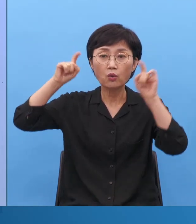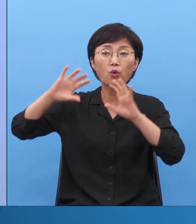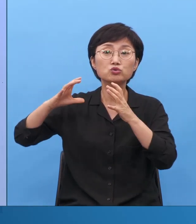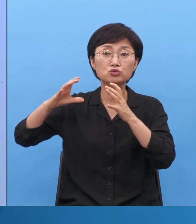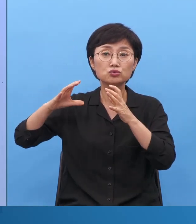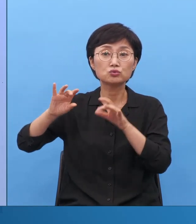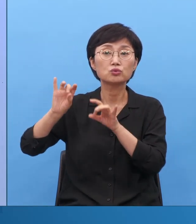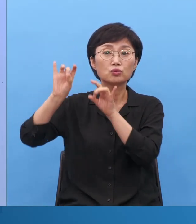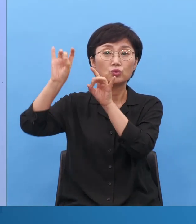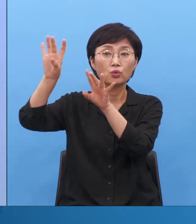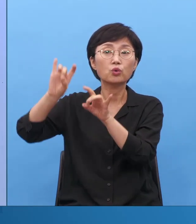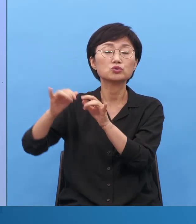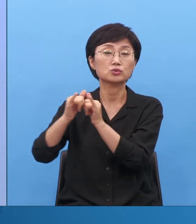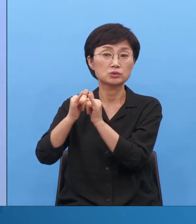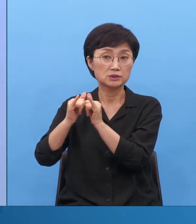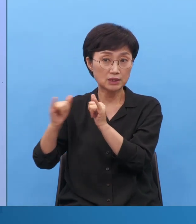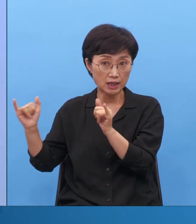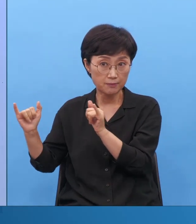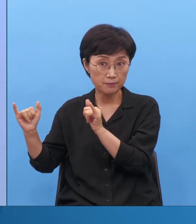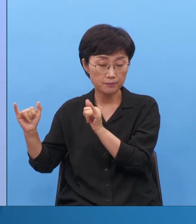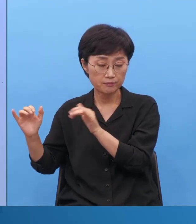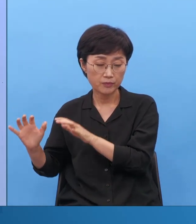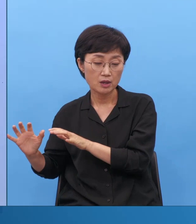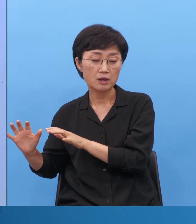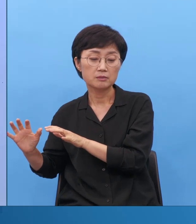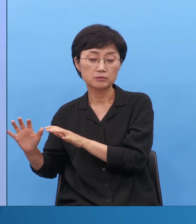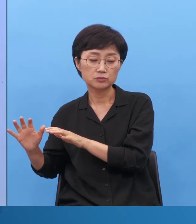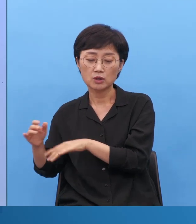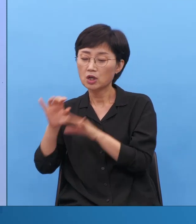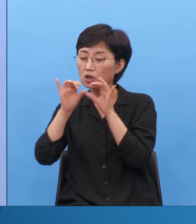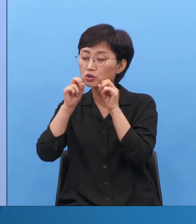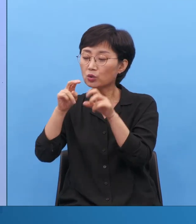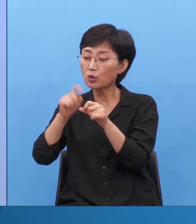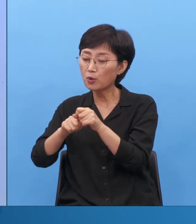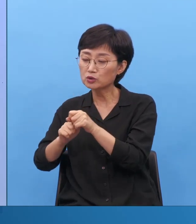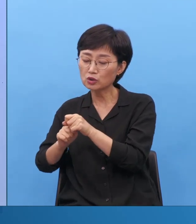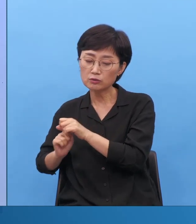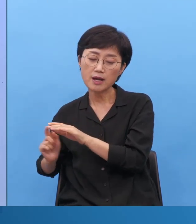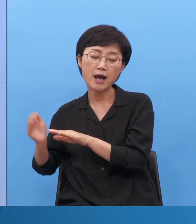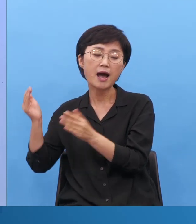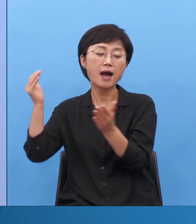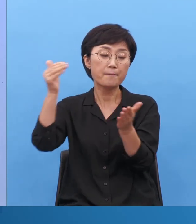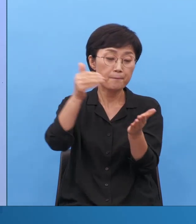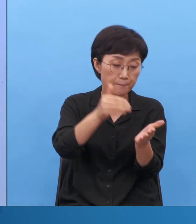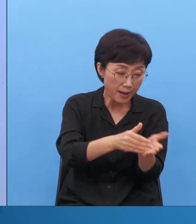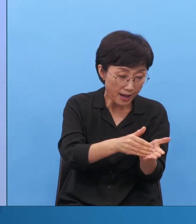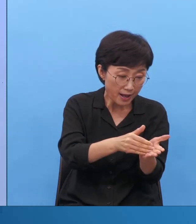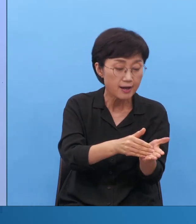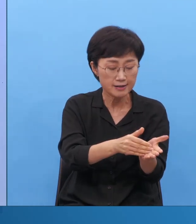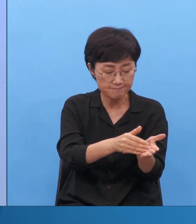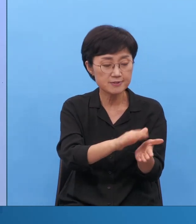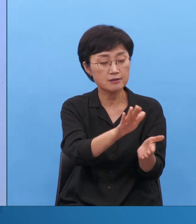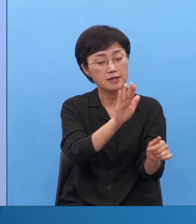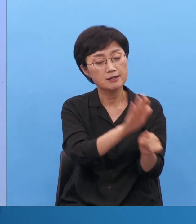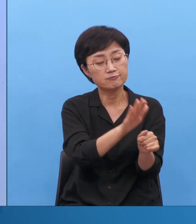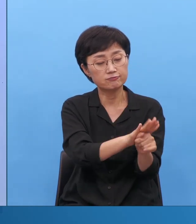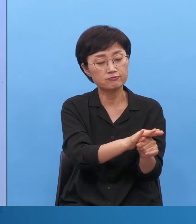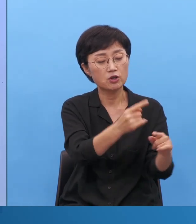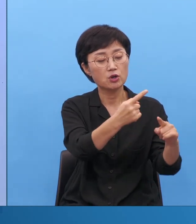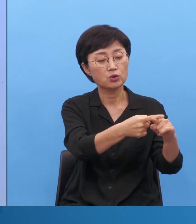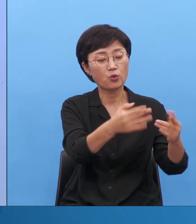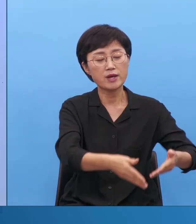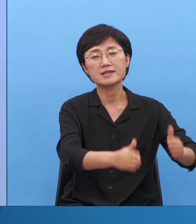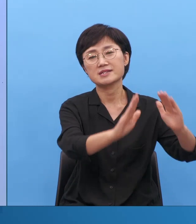거예요. And as you know very well, missionaries from Australia came and they raised up the Ilshin Hospital. 그 병원에서 우리 교회를